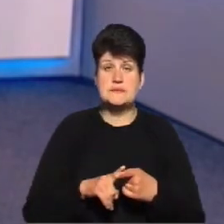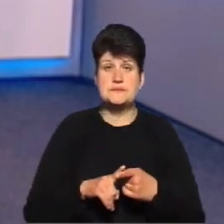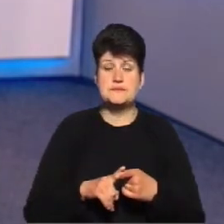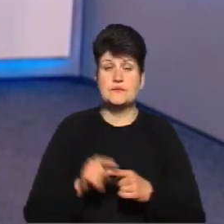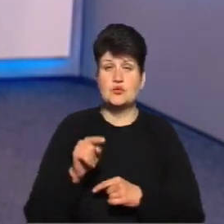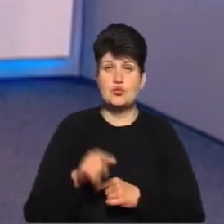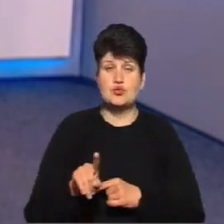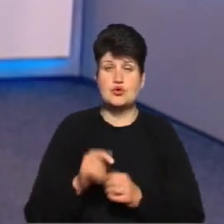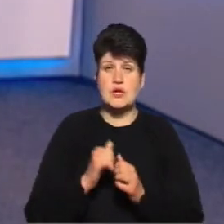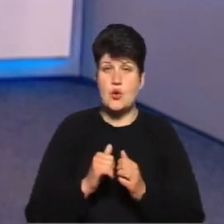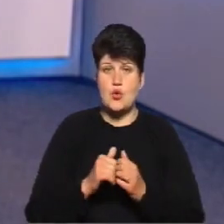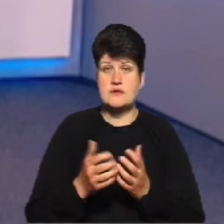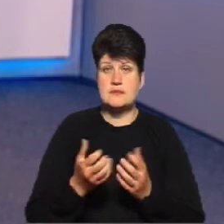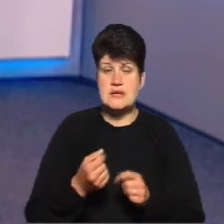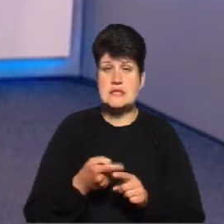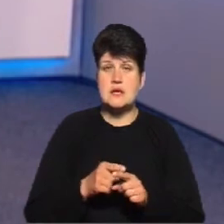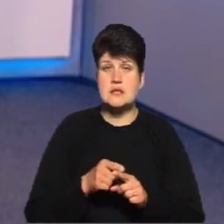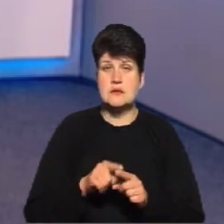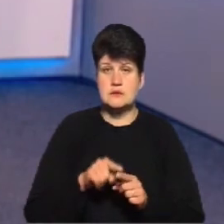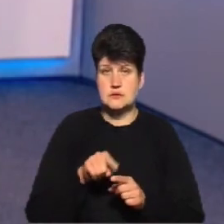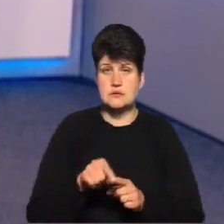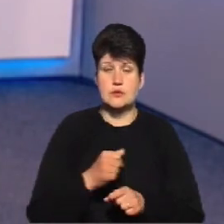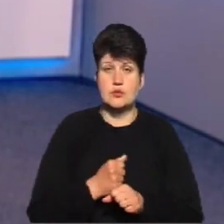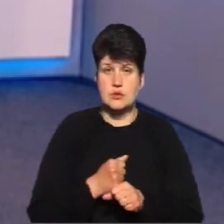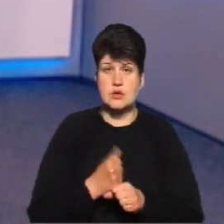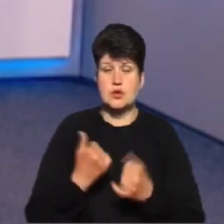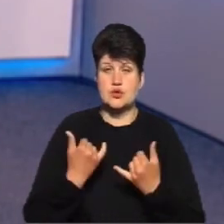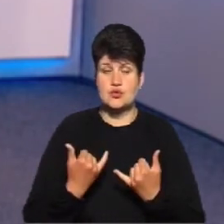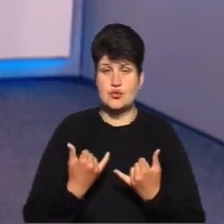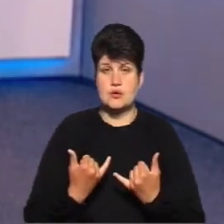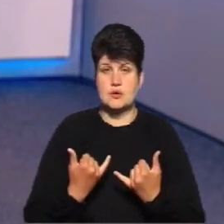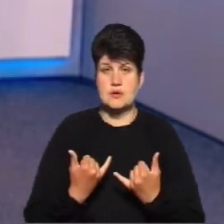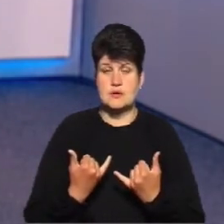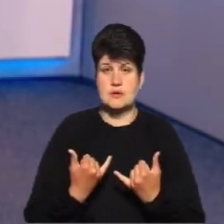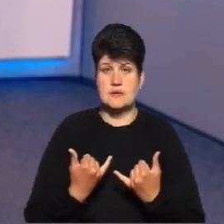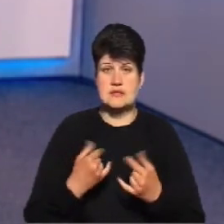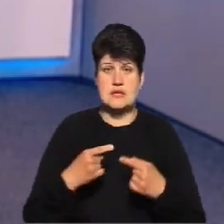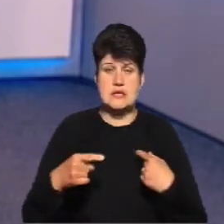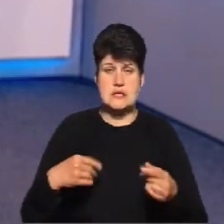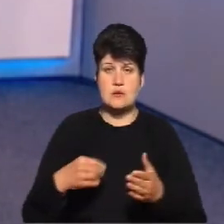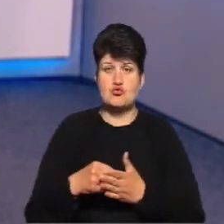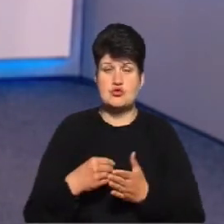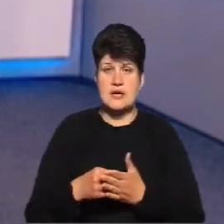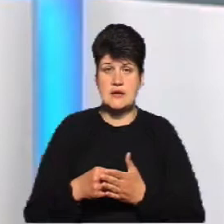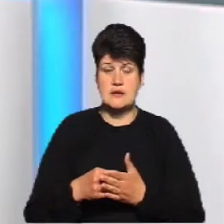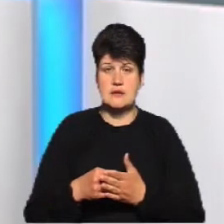кожен береться за таку роботу. На сьогодні з різних бюджетів використано біля